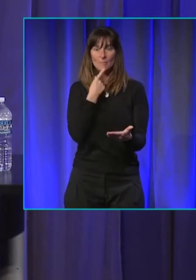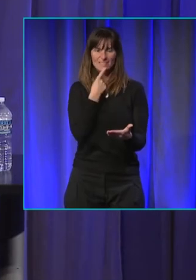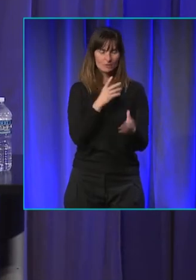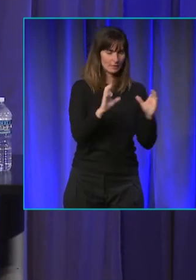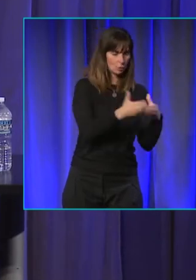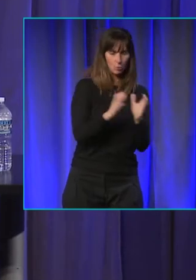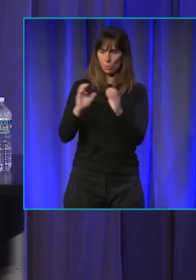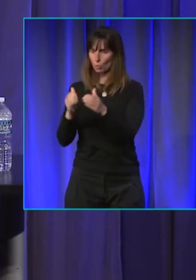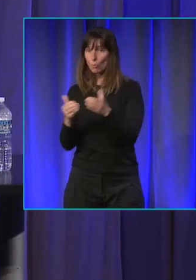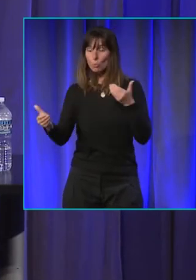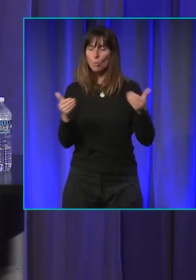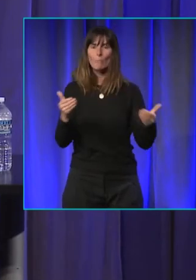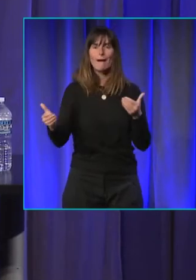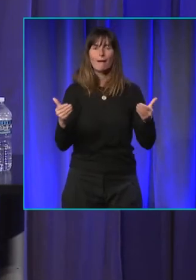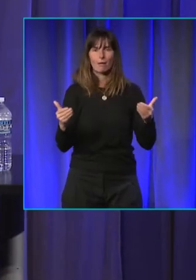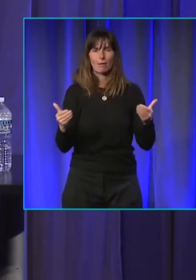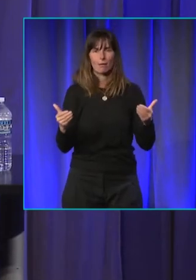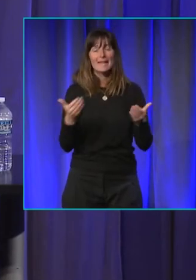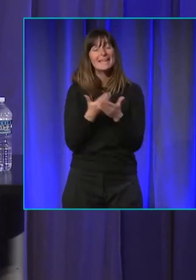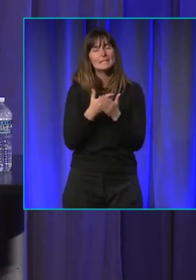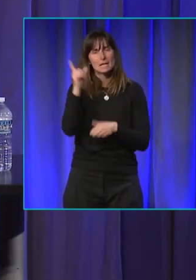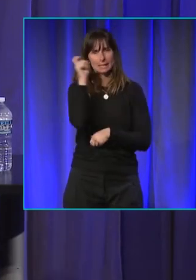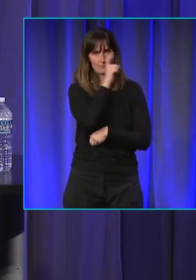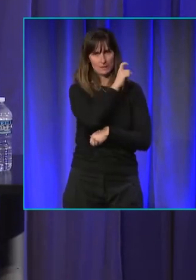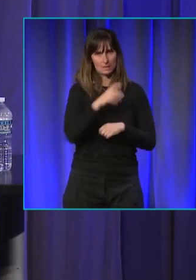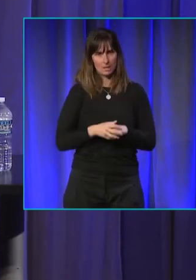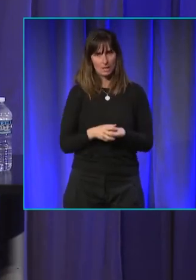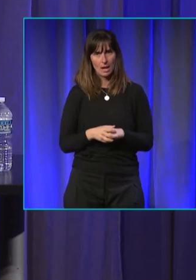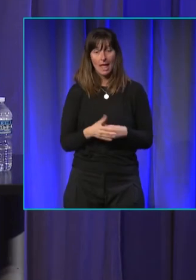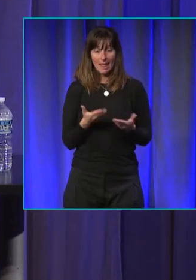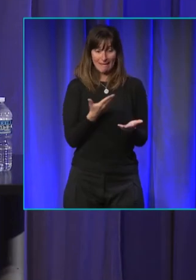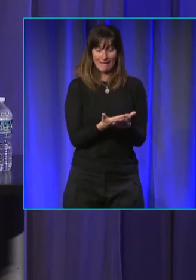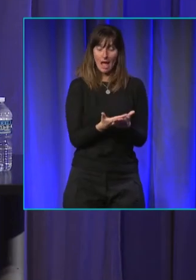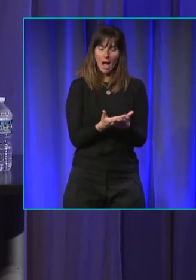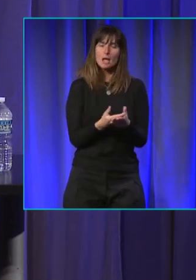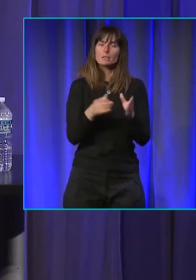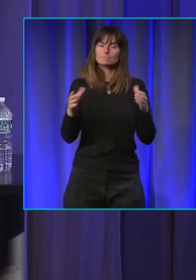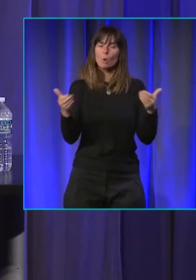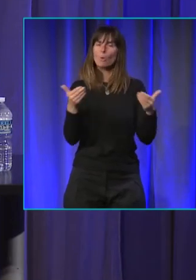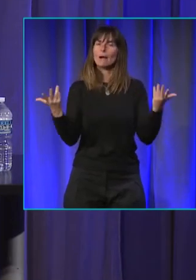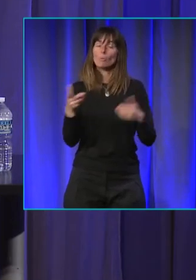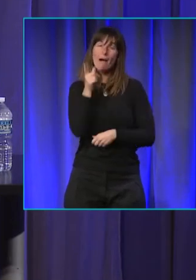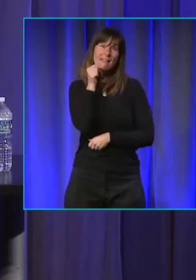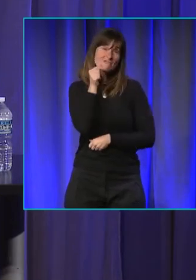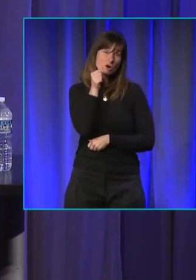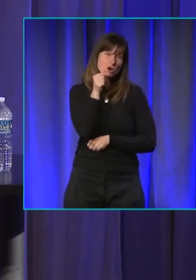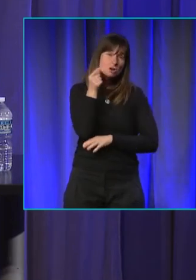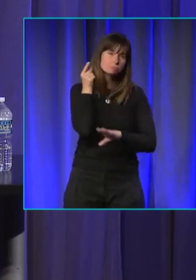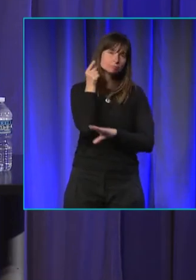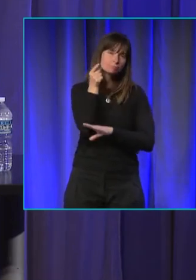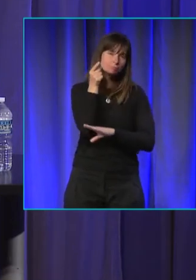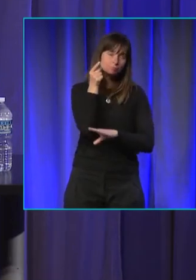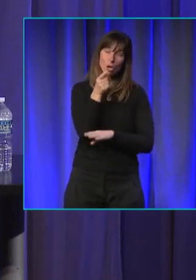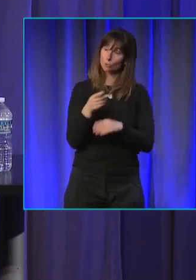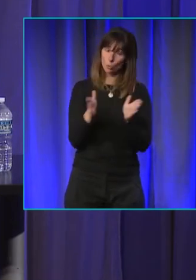populations. C'est là toute la difficulté. C'est-à-dire que là, on est vraiment sur des efforts intensifs. C'est-à-dire qu'on demande à chacun de produire leur